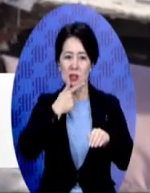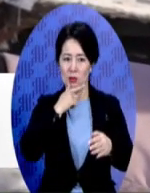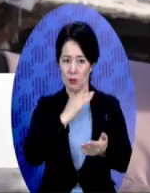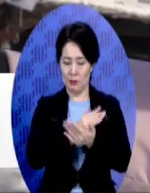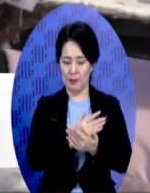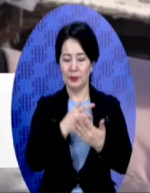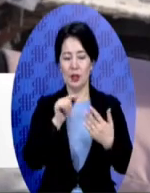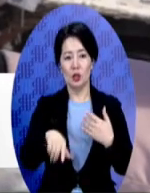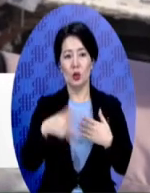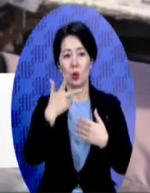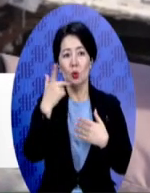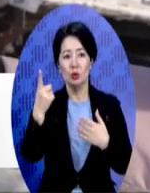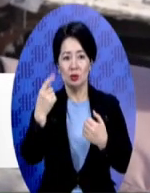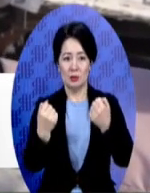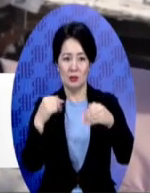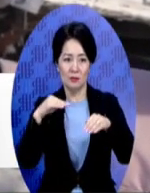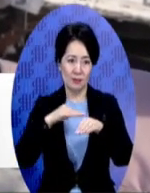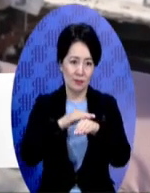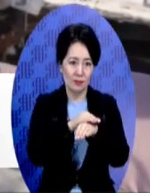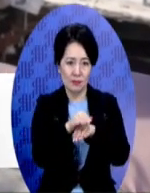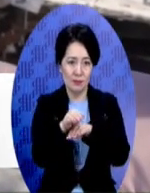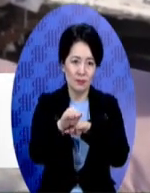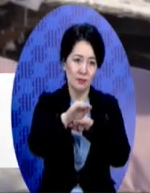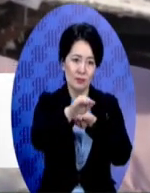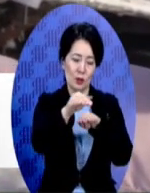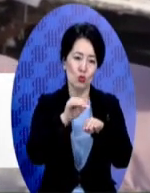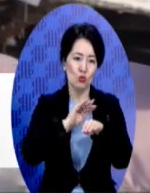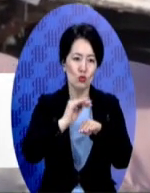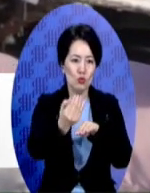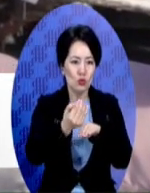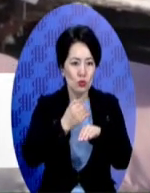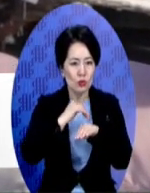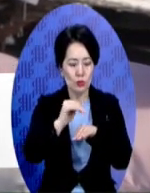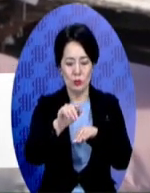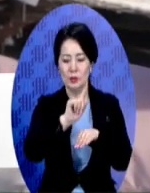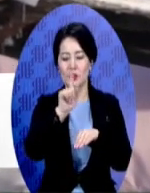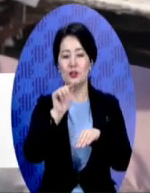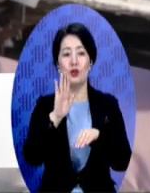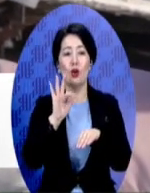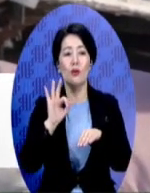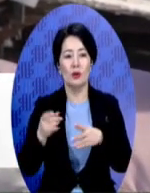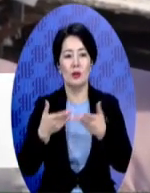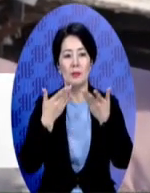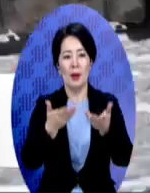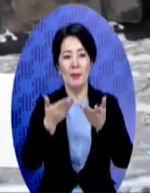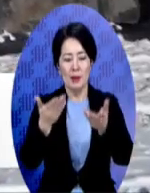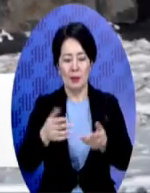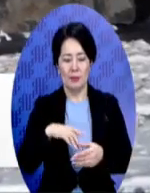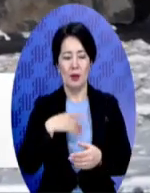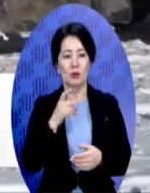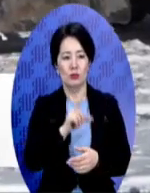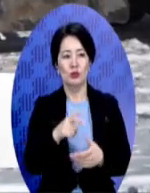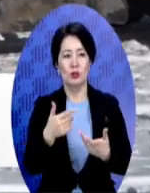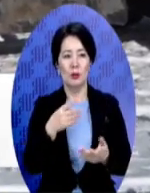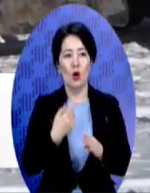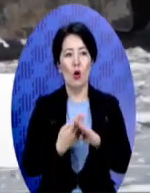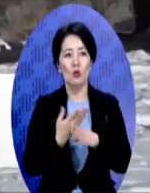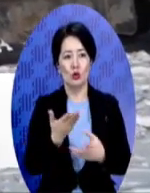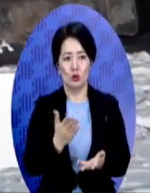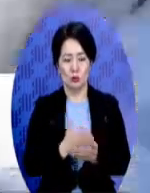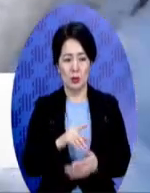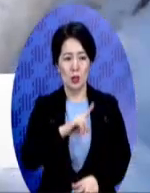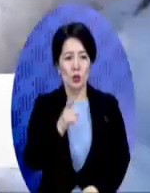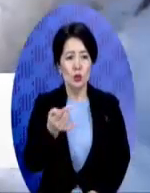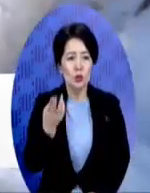Тэгэхээр 31-ээрээ зам гаргаж 31-ээрээ бас богино ирээсийн зөөвөр хийх замаар малчны хатан төргөж байна. Зуудын